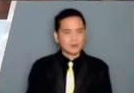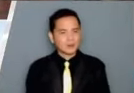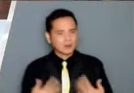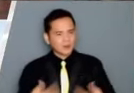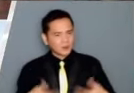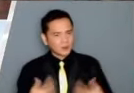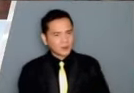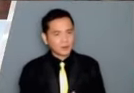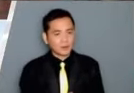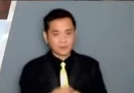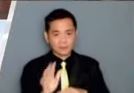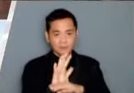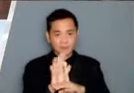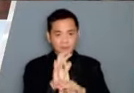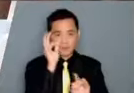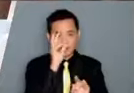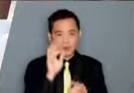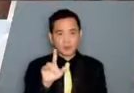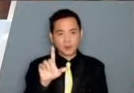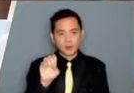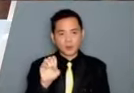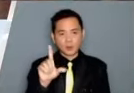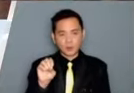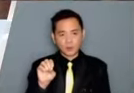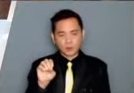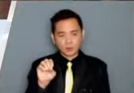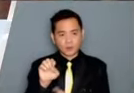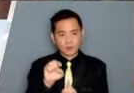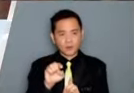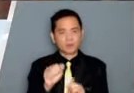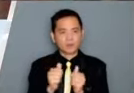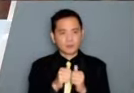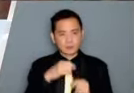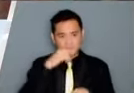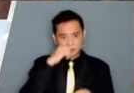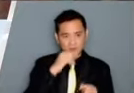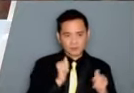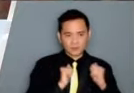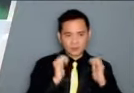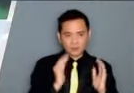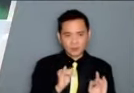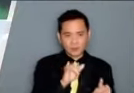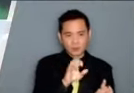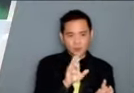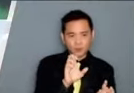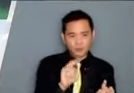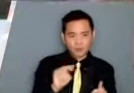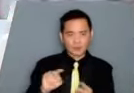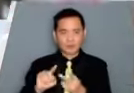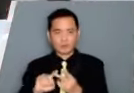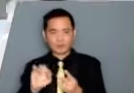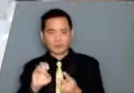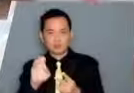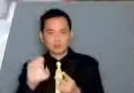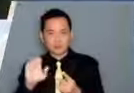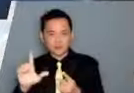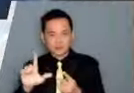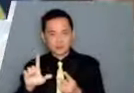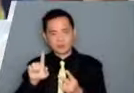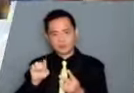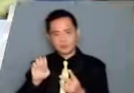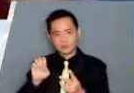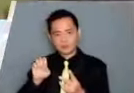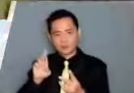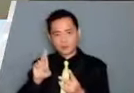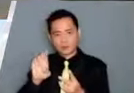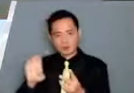na Lolo and the Kid starring Euwenn at veteran award-winning actor Joel Torre. Sa trailer pa lang, kaabang-abang na kung